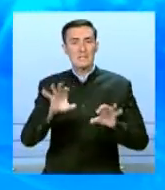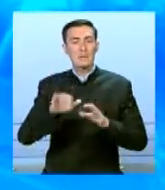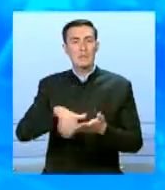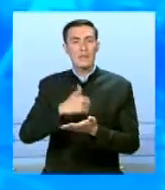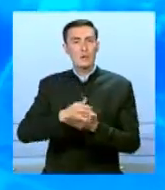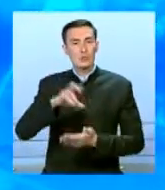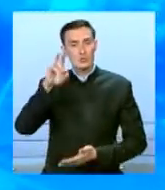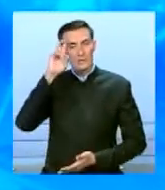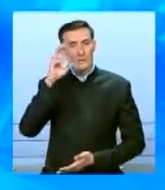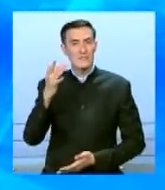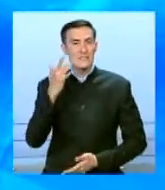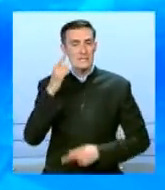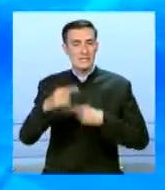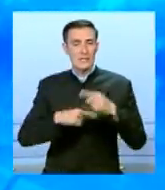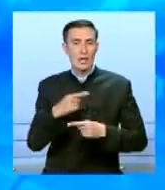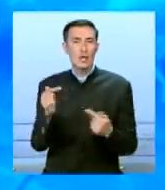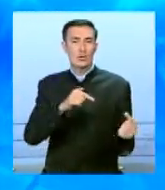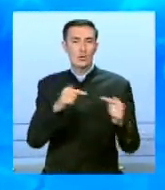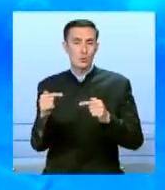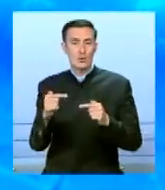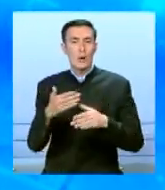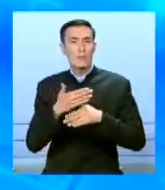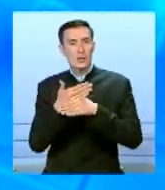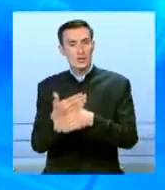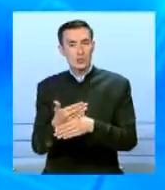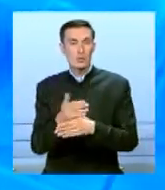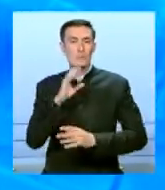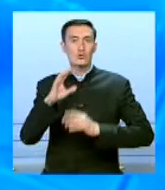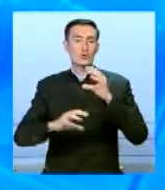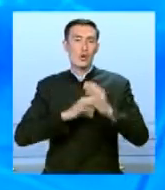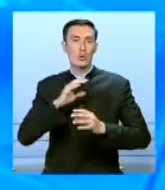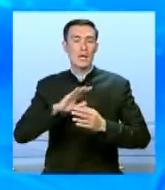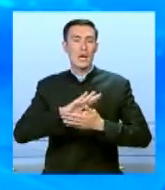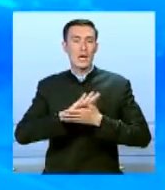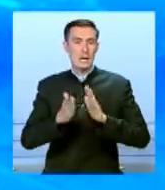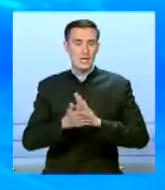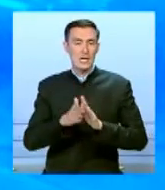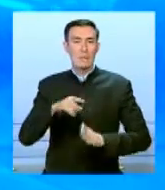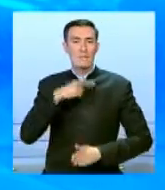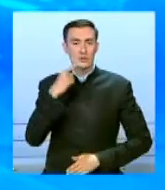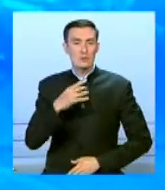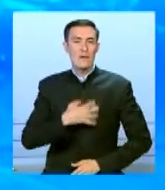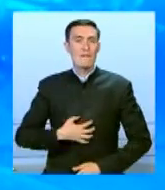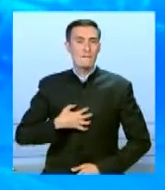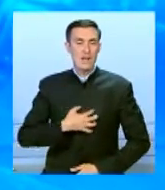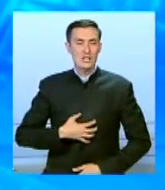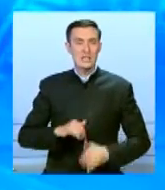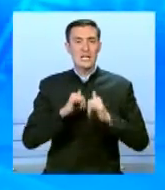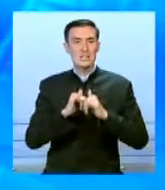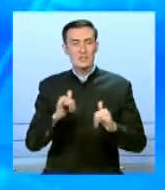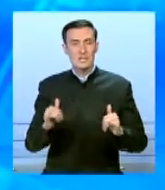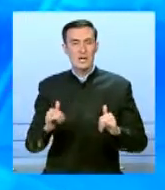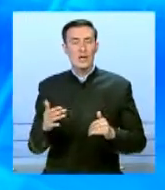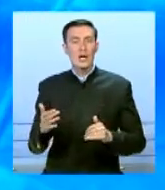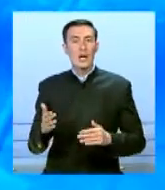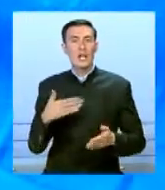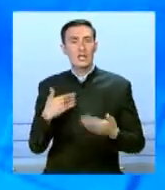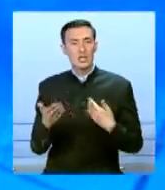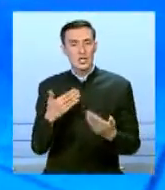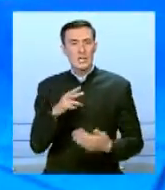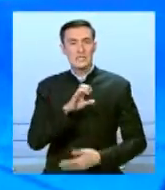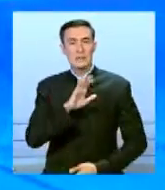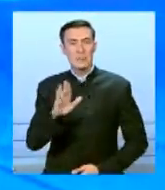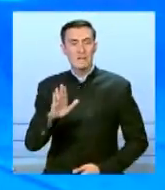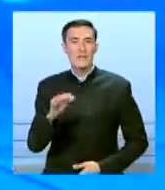президента, государства всегда оказывают поддержку друг другу на международной арене. Подчеркнув важность развития двусторонних связей, Нурсултан